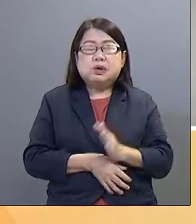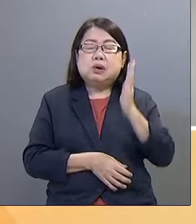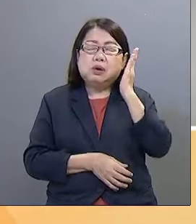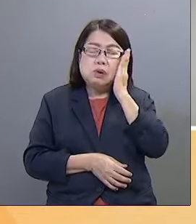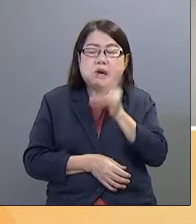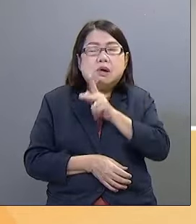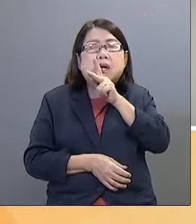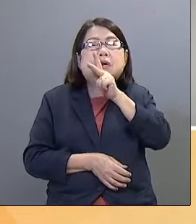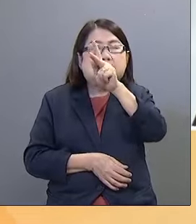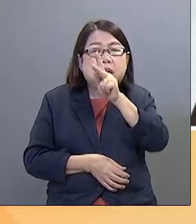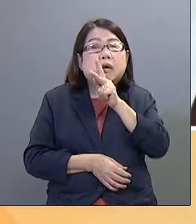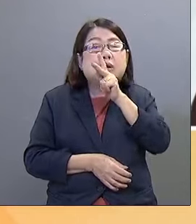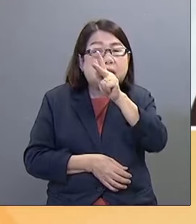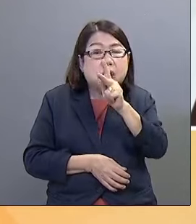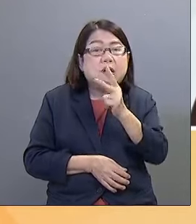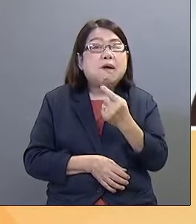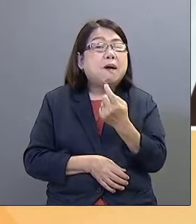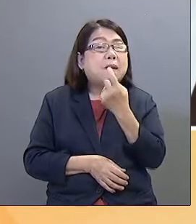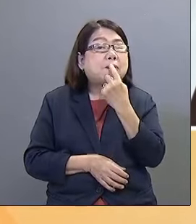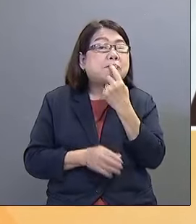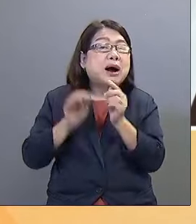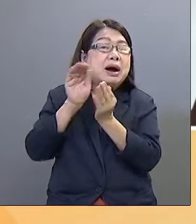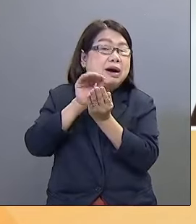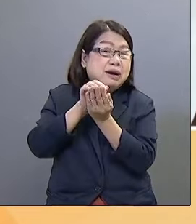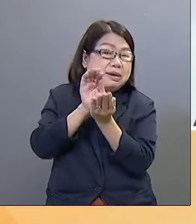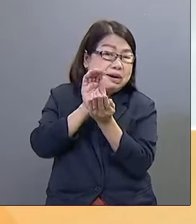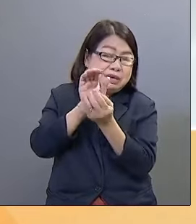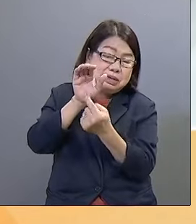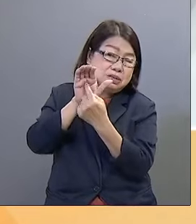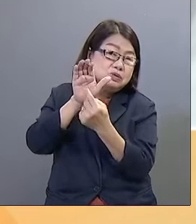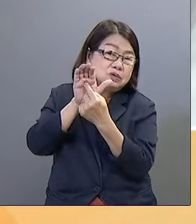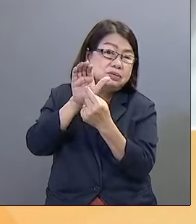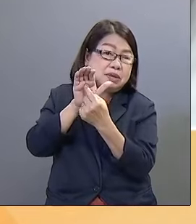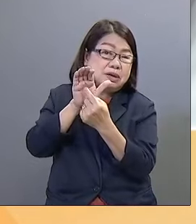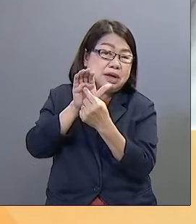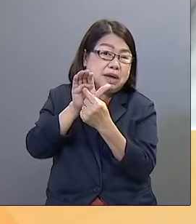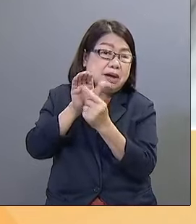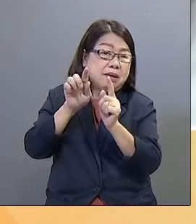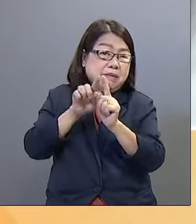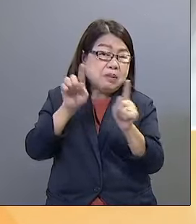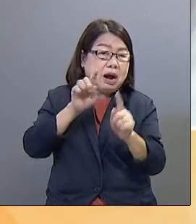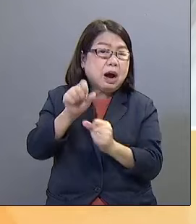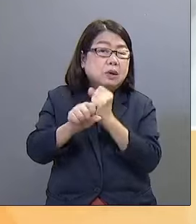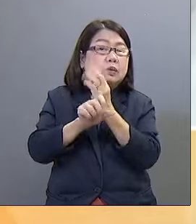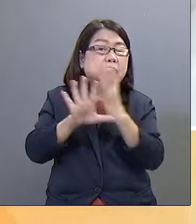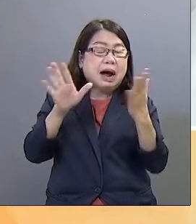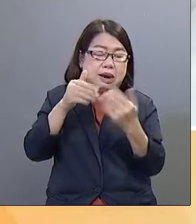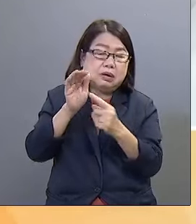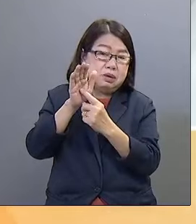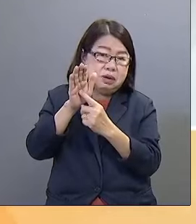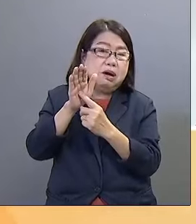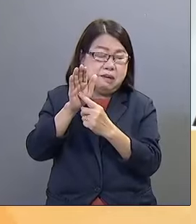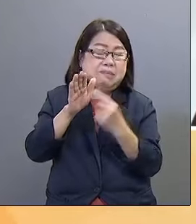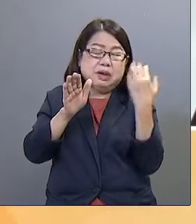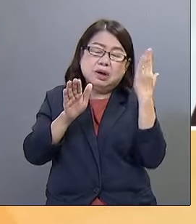่อน มันไม่ได้แ่งแรงพฟเฟิมเหอนเดิม มเกิดการหย่อนเวลาเรานอนเวลาเรานแล้มัเกิดการรีลักซ์อะไร